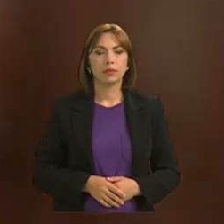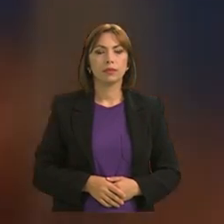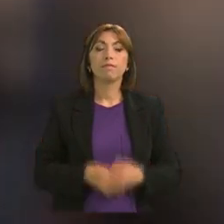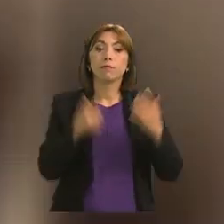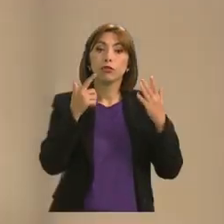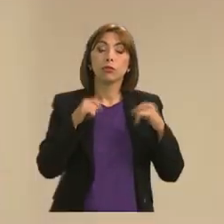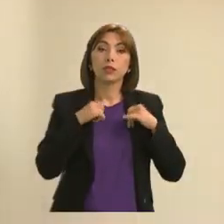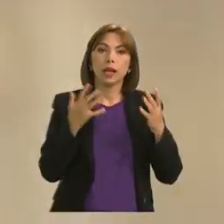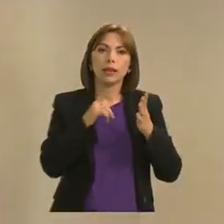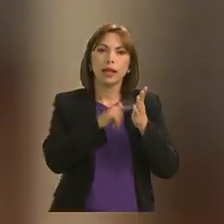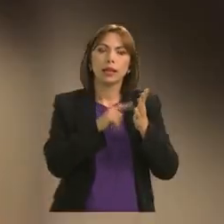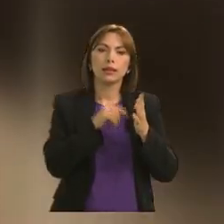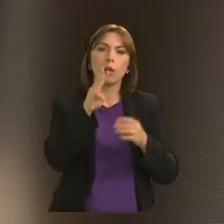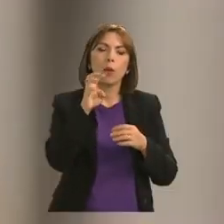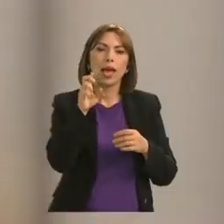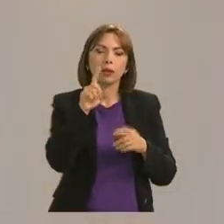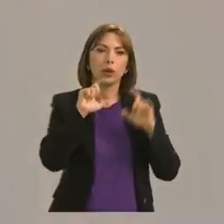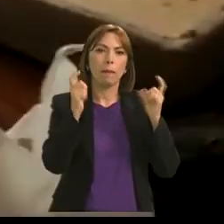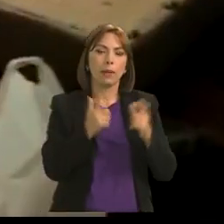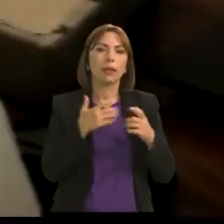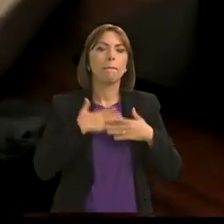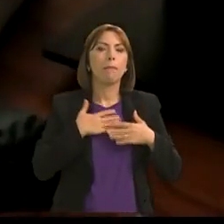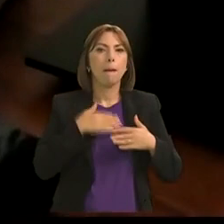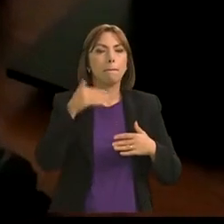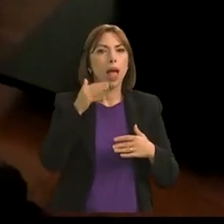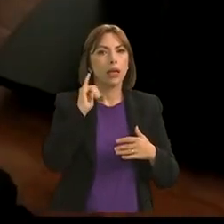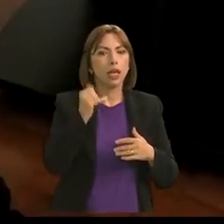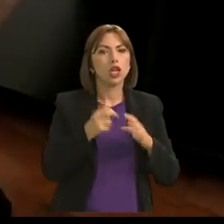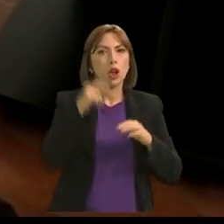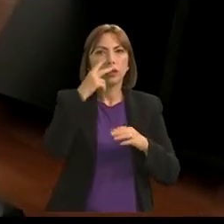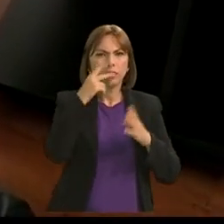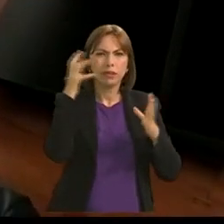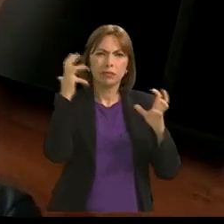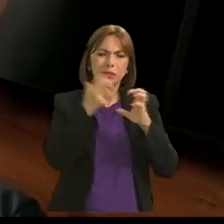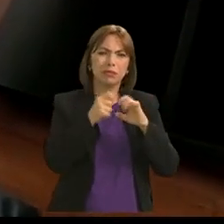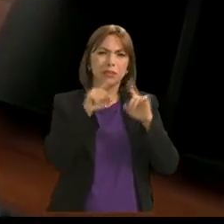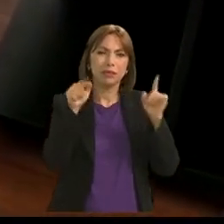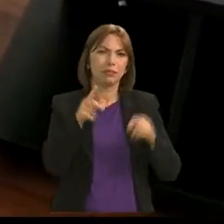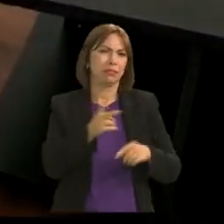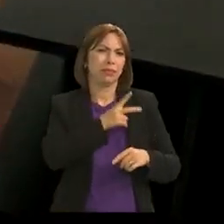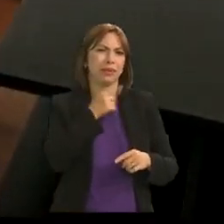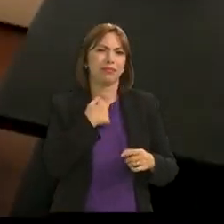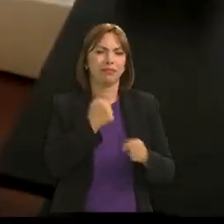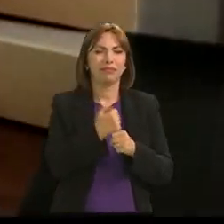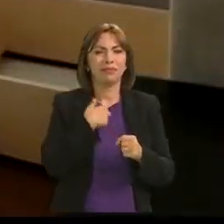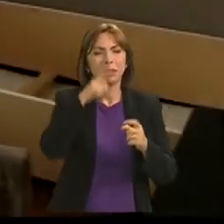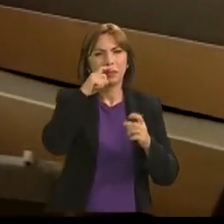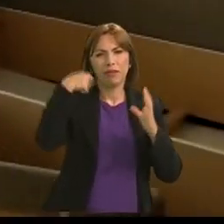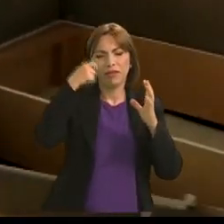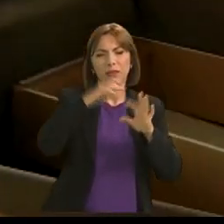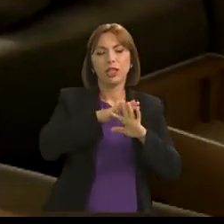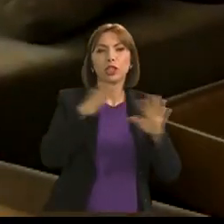Șapte tineri care au închiriat pentru weekend un apartament din Mamaia Nord sunt autorii dezastrului din imagini. Mândri de ispravă, băieții filmează